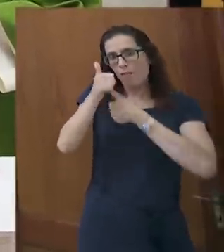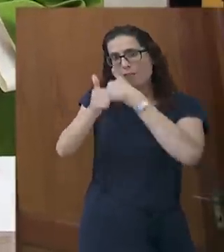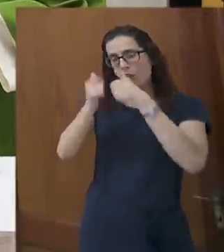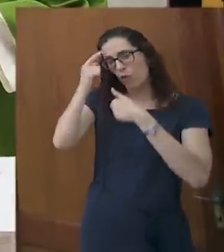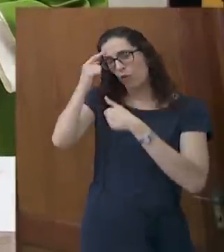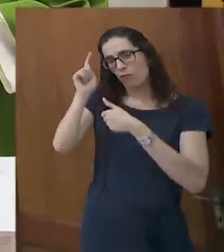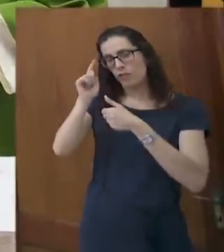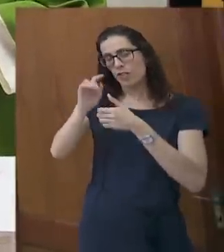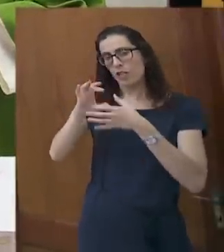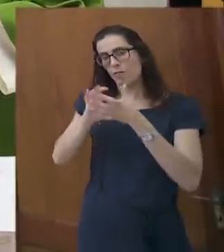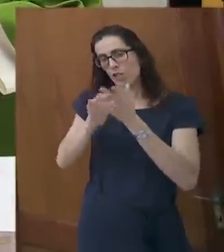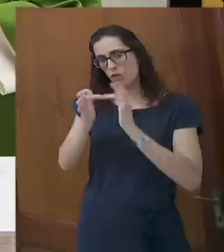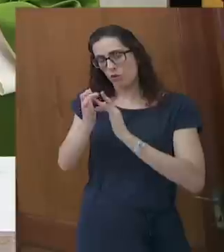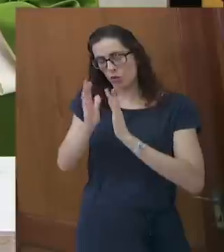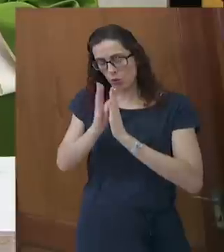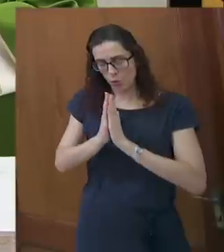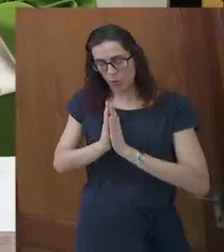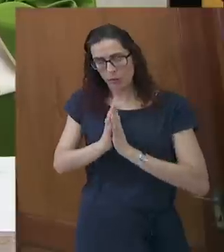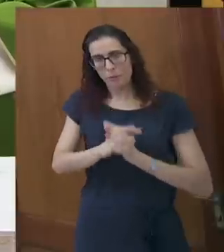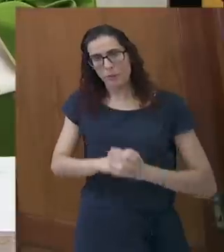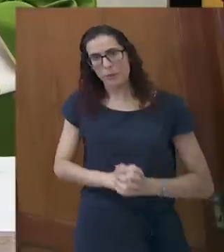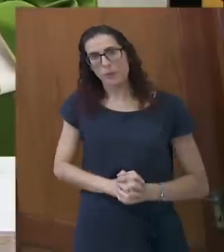Kristu ibnek.